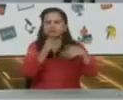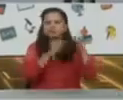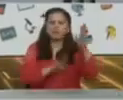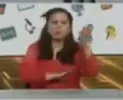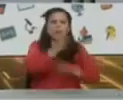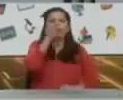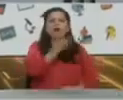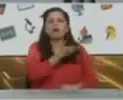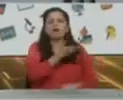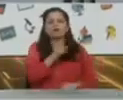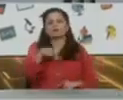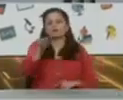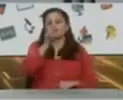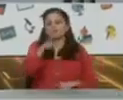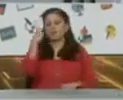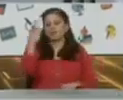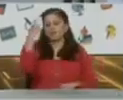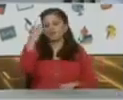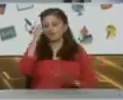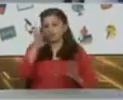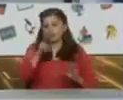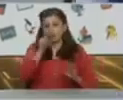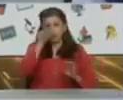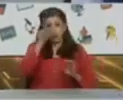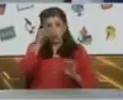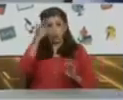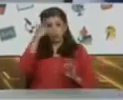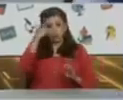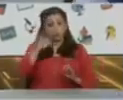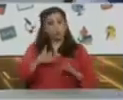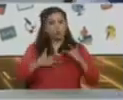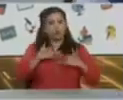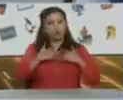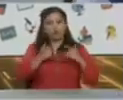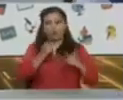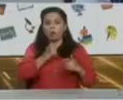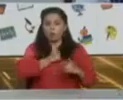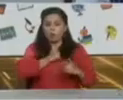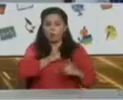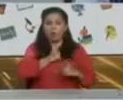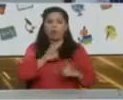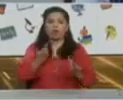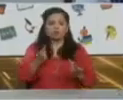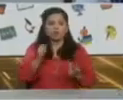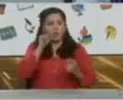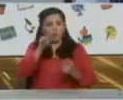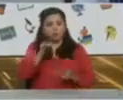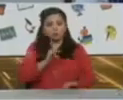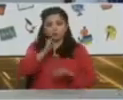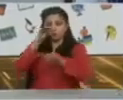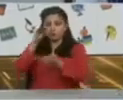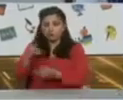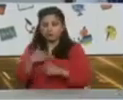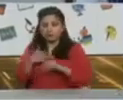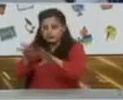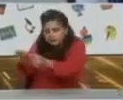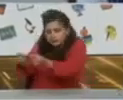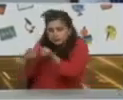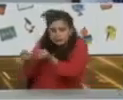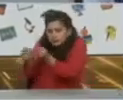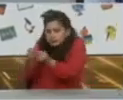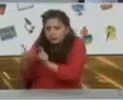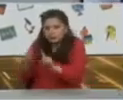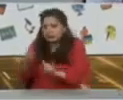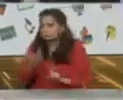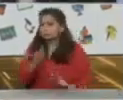चाहिए कि आप अपने भाव विश्व में अपने बच्चों को जकड़ने का प्रयास तो नहीं